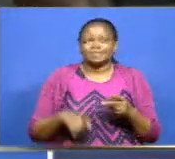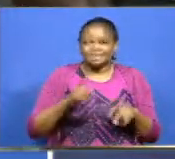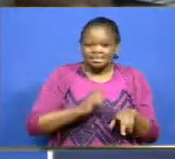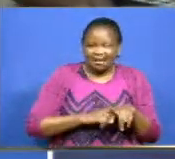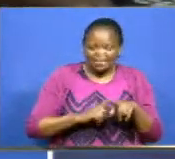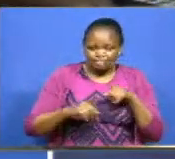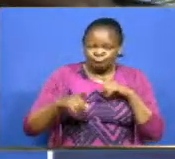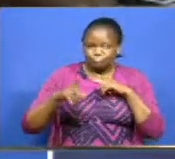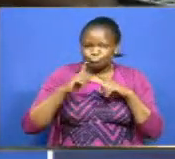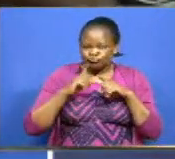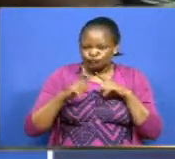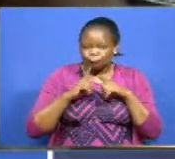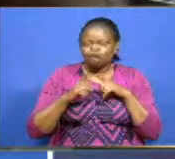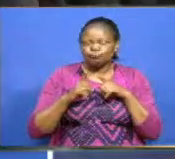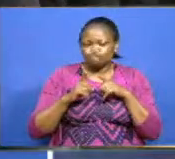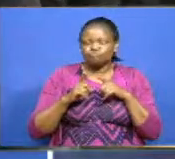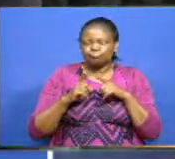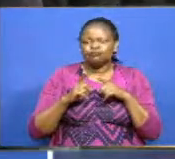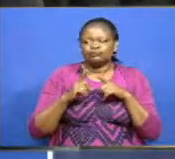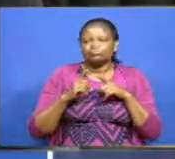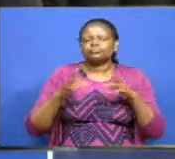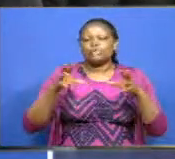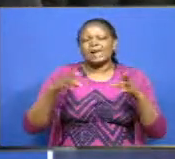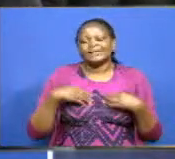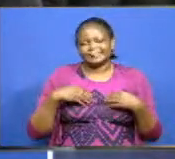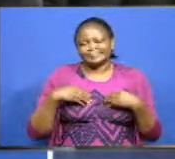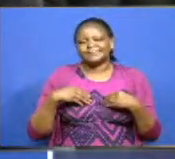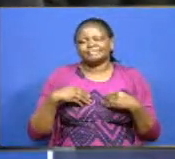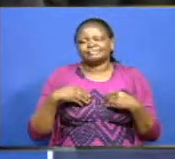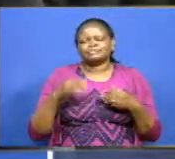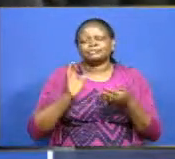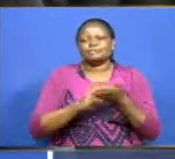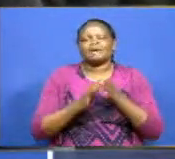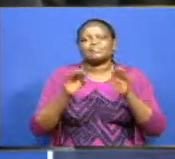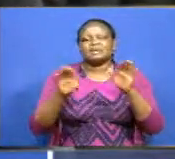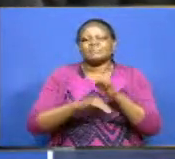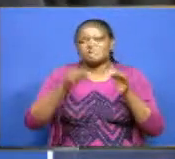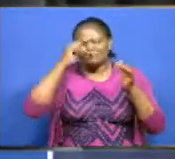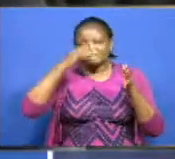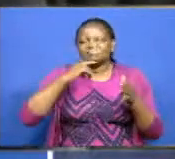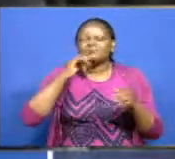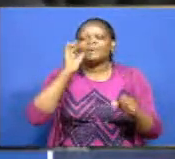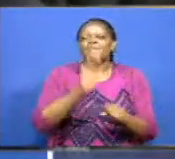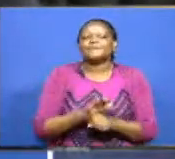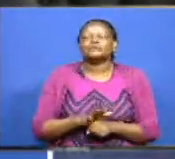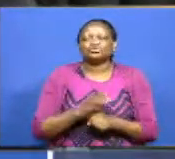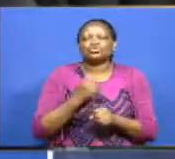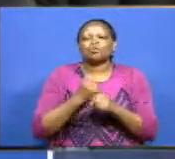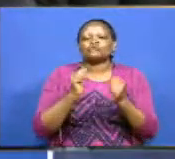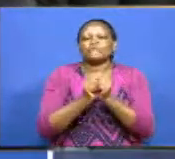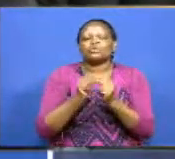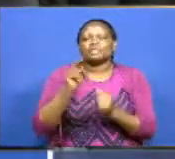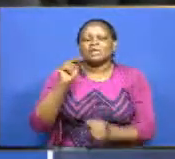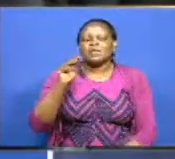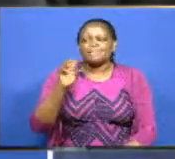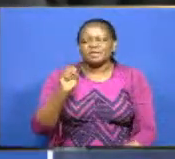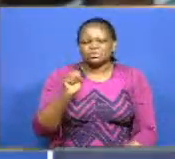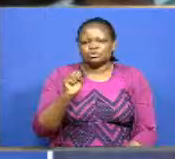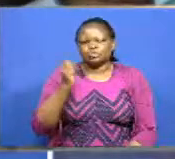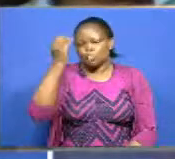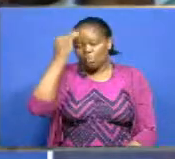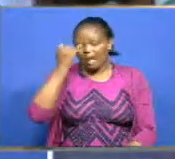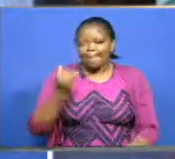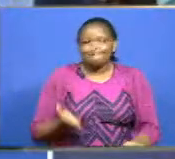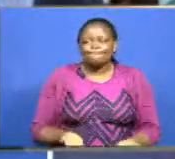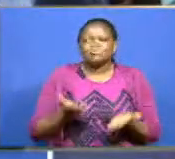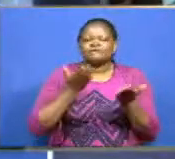kukubali uteuzi wake, Kananu aliahidi kushirikiana kikazi na huduma za jiji la Nairobi ili kuimarisha huduma za wakazi wa Nairobi.